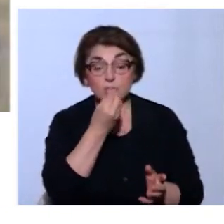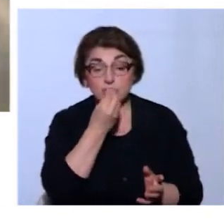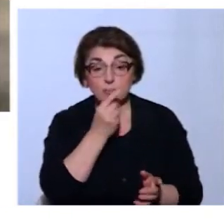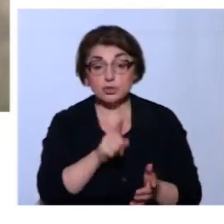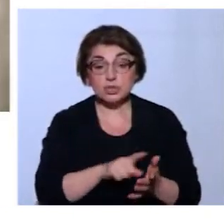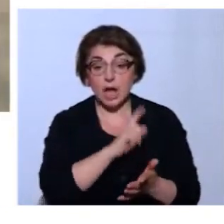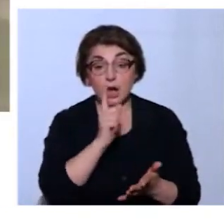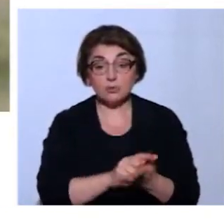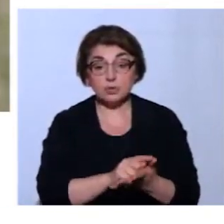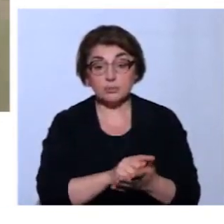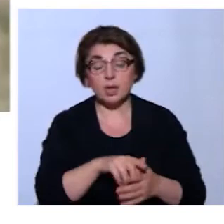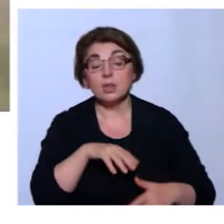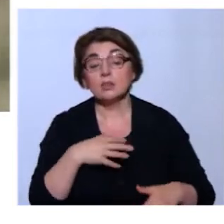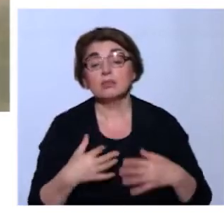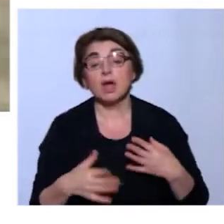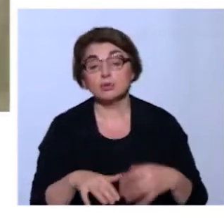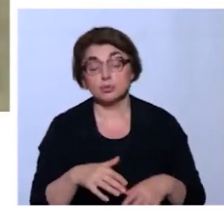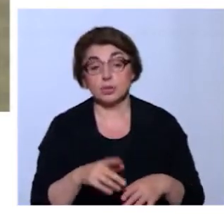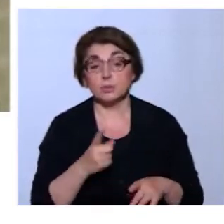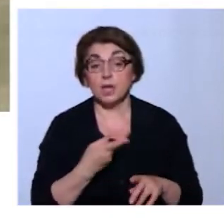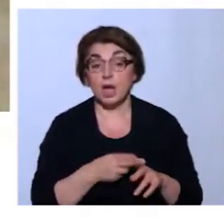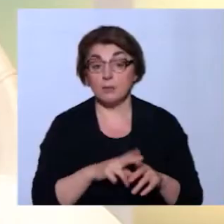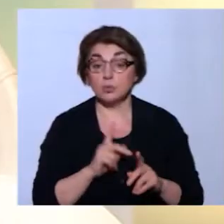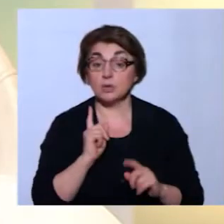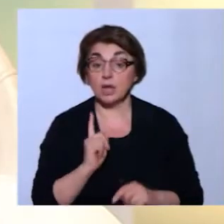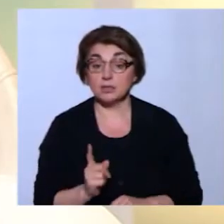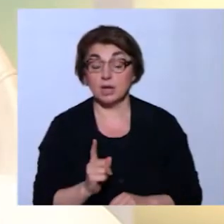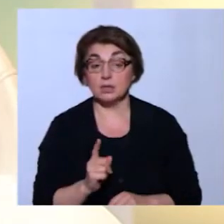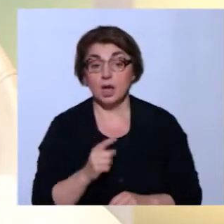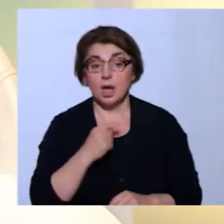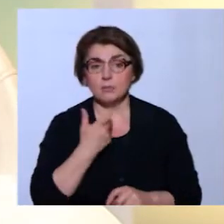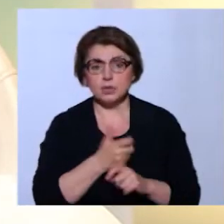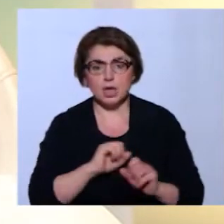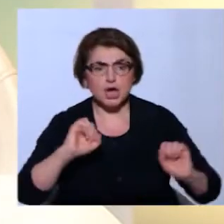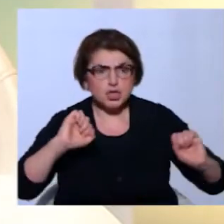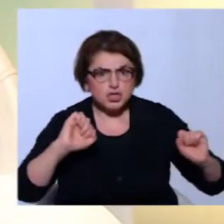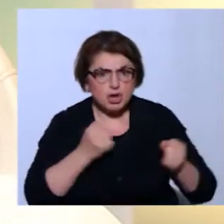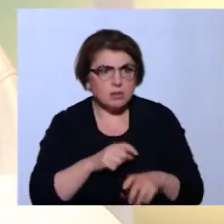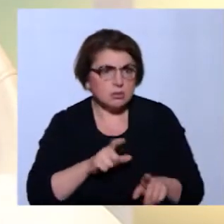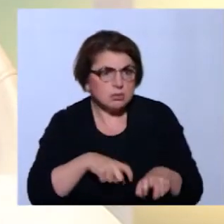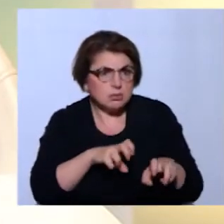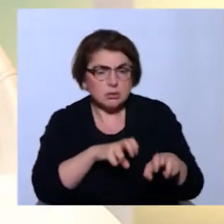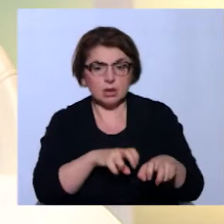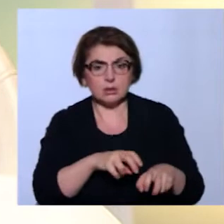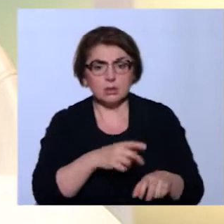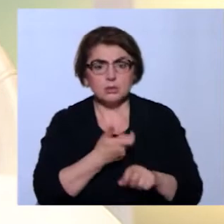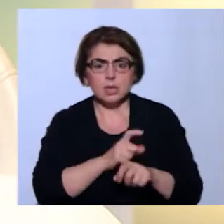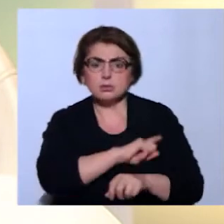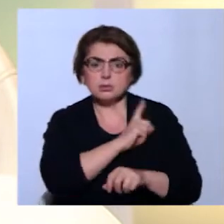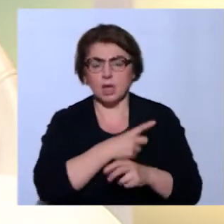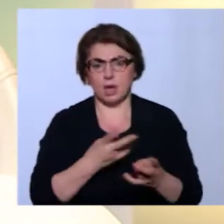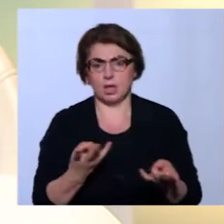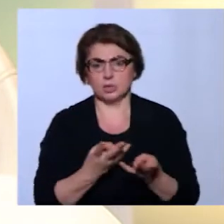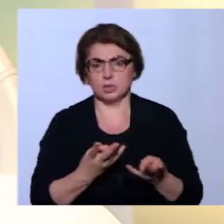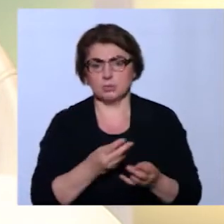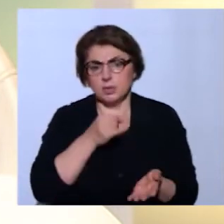აუცილებლად დასუსტდება ამის გამო, რადგან ამ ხელა სიჩქარის განვითარებას ძალიან დიდი ენერგიის